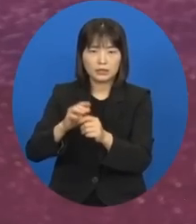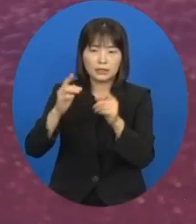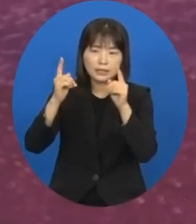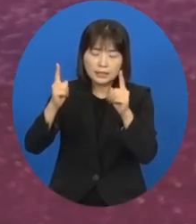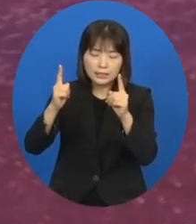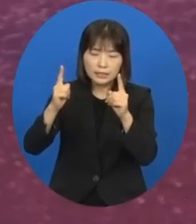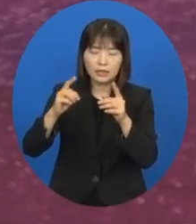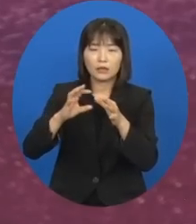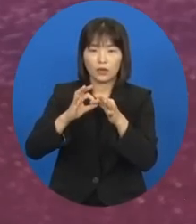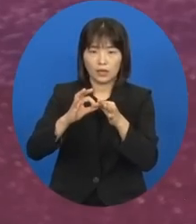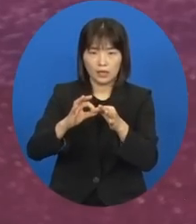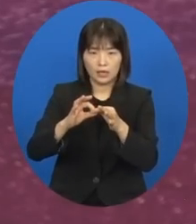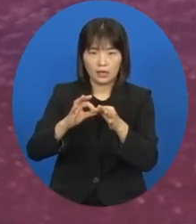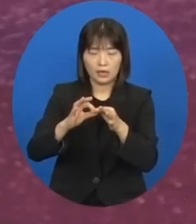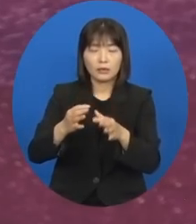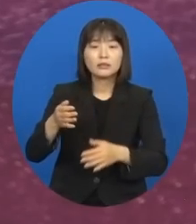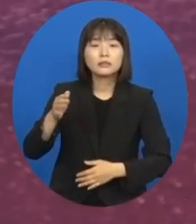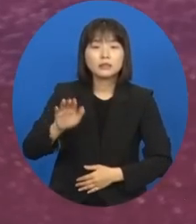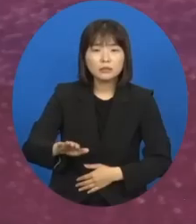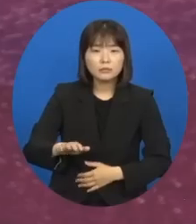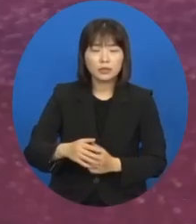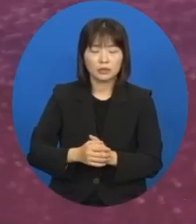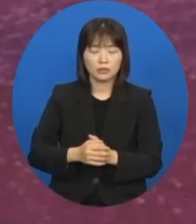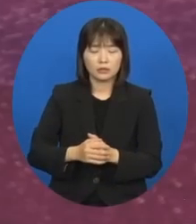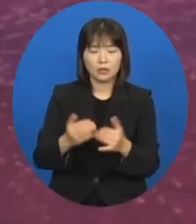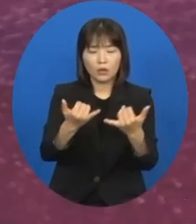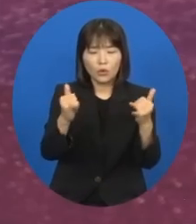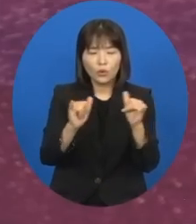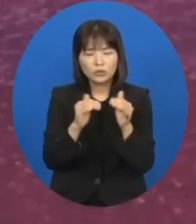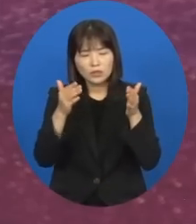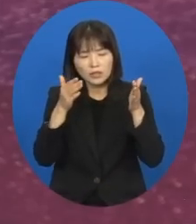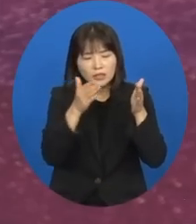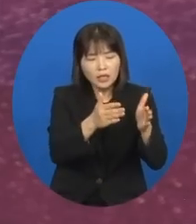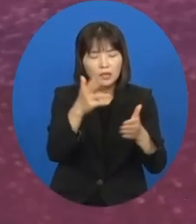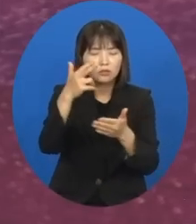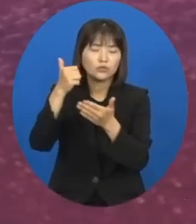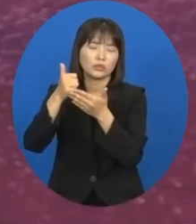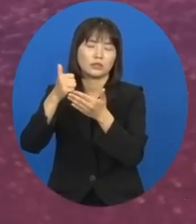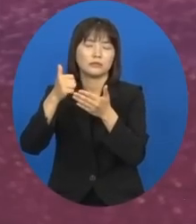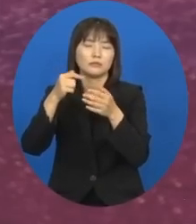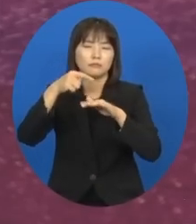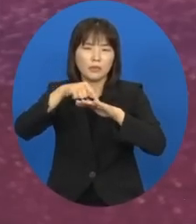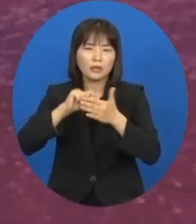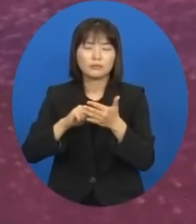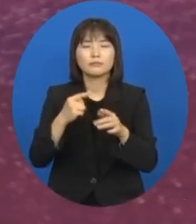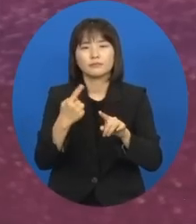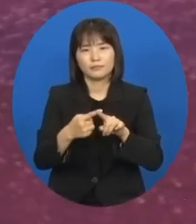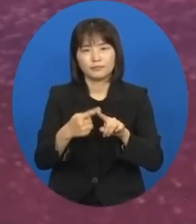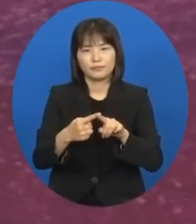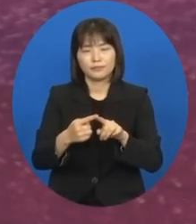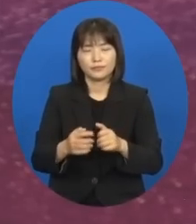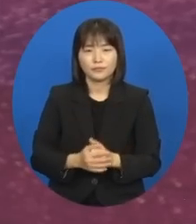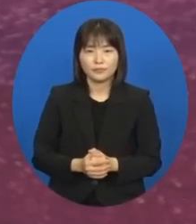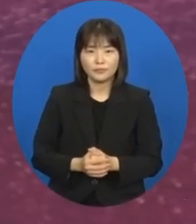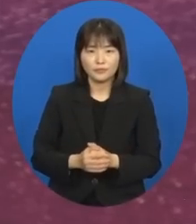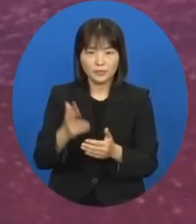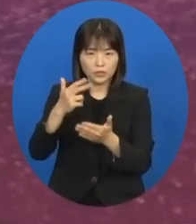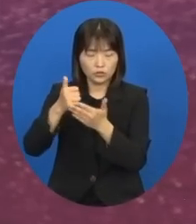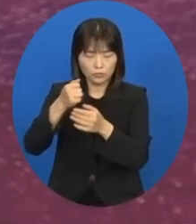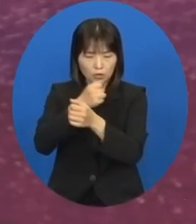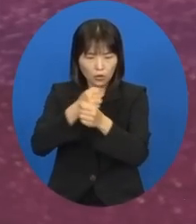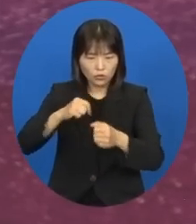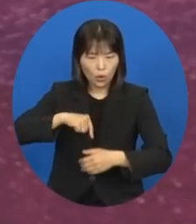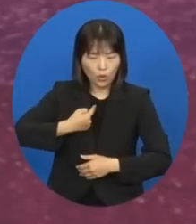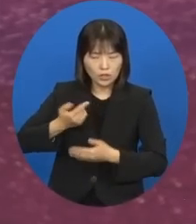관계이기도 하지만 우리 공동체를 향한 주님의 마음이라는 것 주님의 용서를